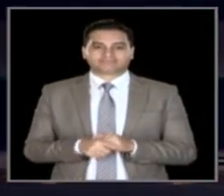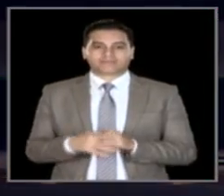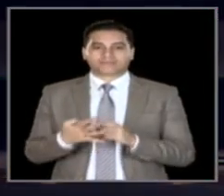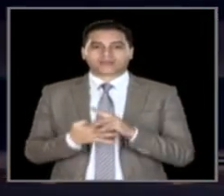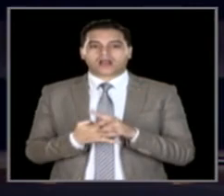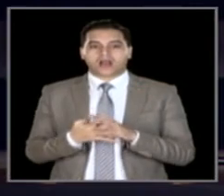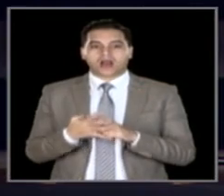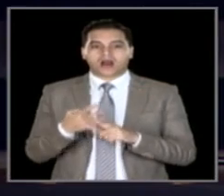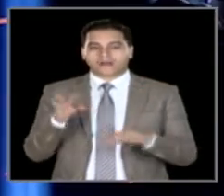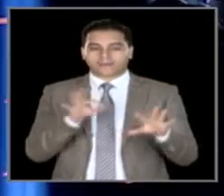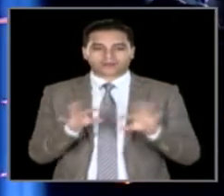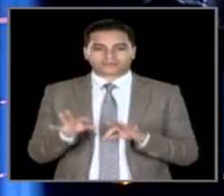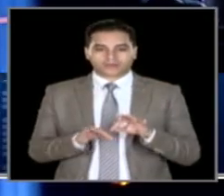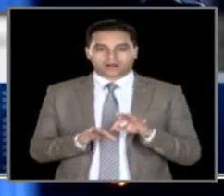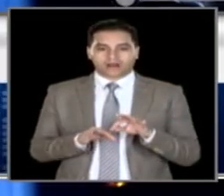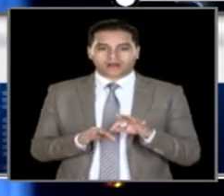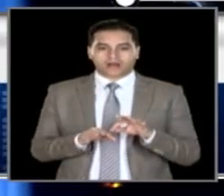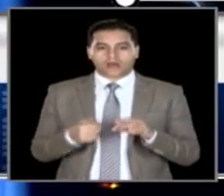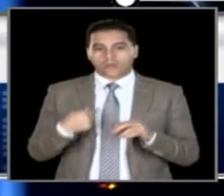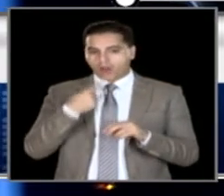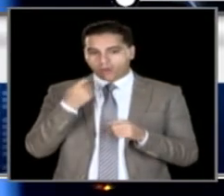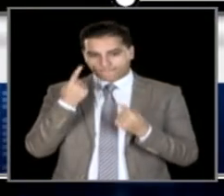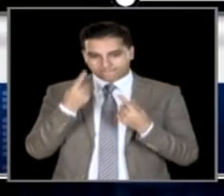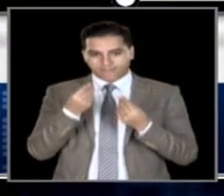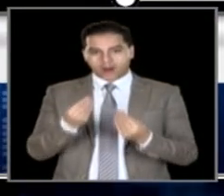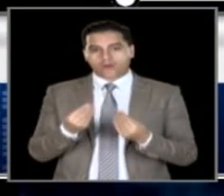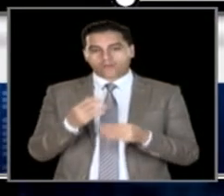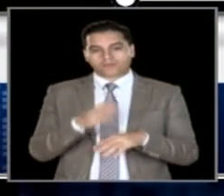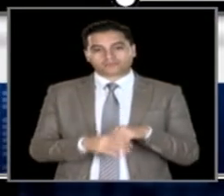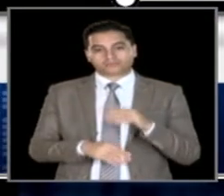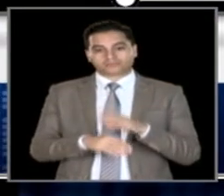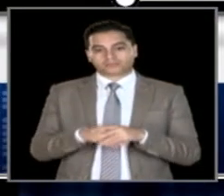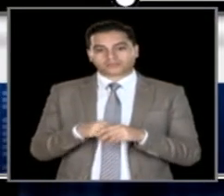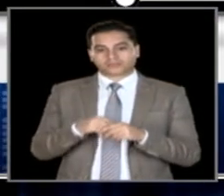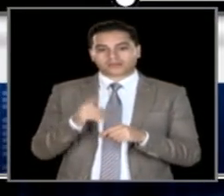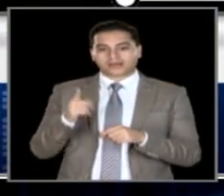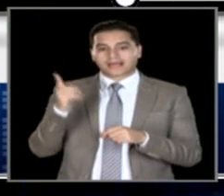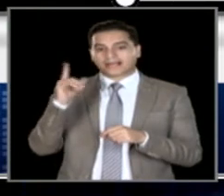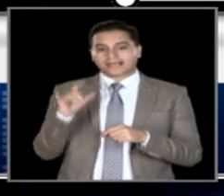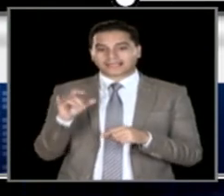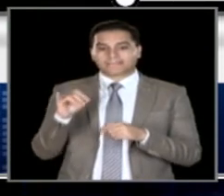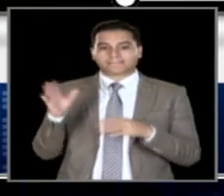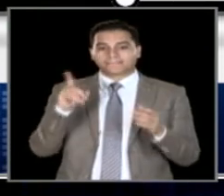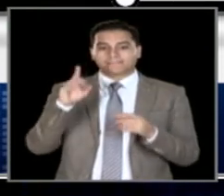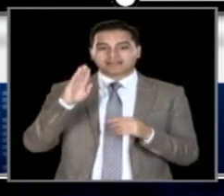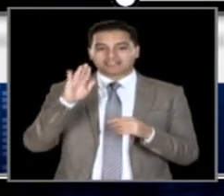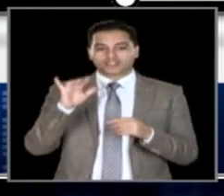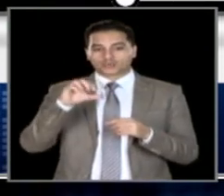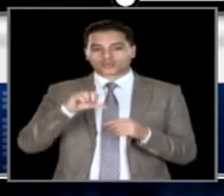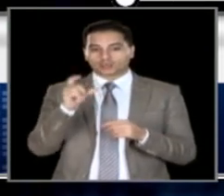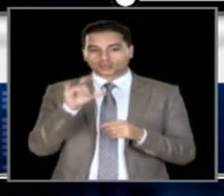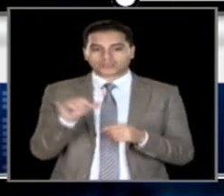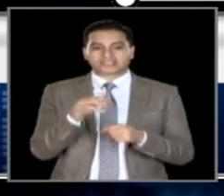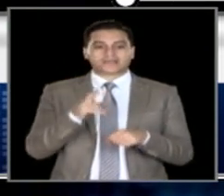أربع اختيارات وحقول معلومة. ريم بسيوني، منى الشيمي، رشا